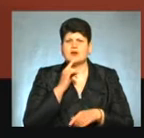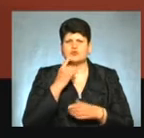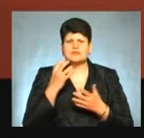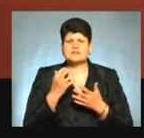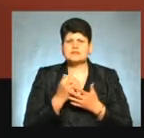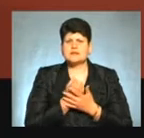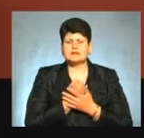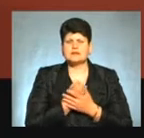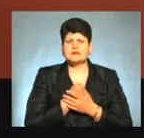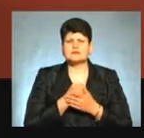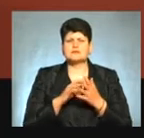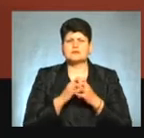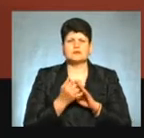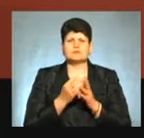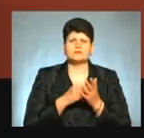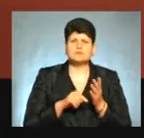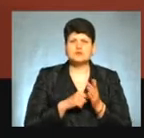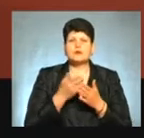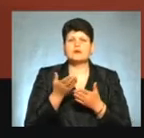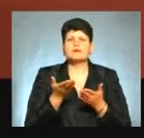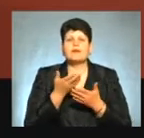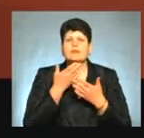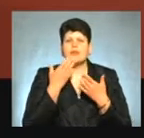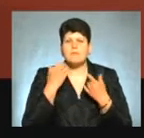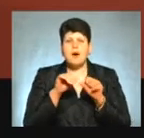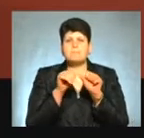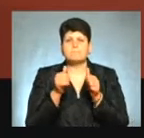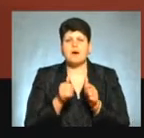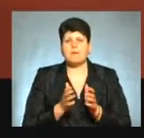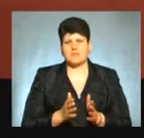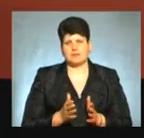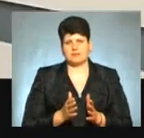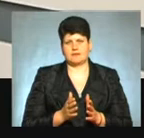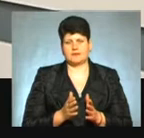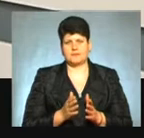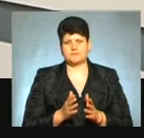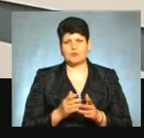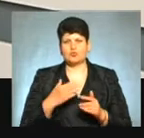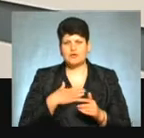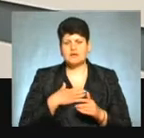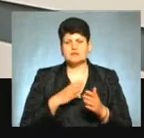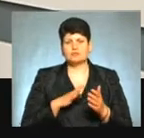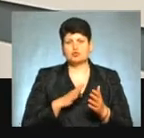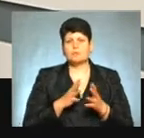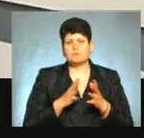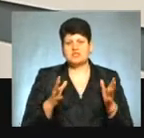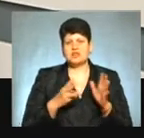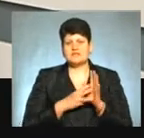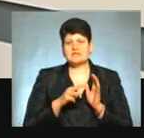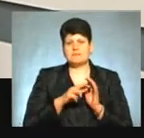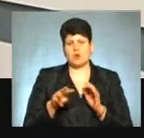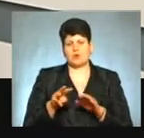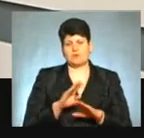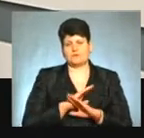де немає пам'ятника полеглих. У нас дійсно в Україні прямих полеглих в війні було понад 8 мільйонів.